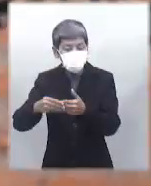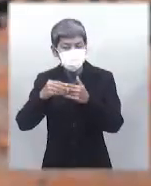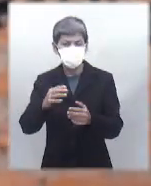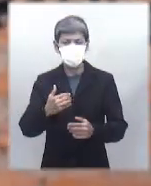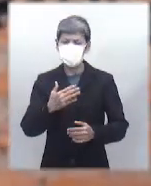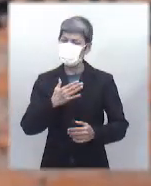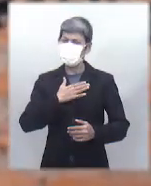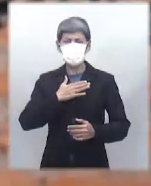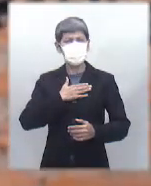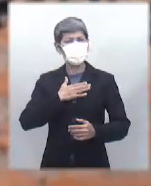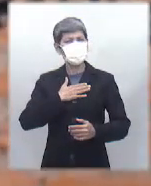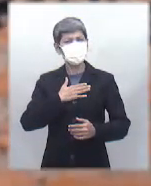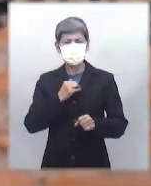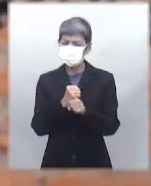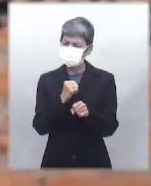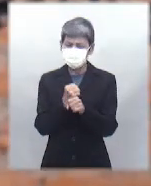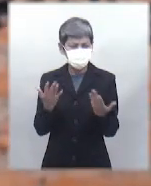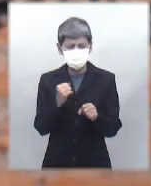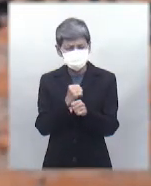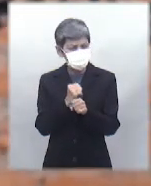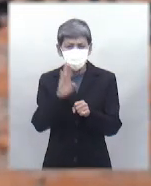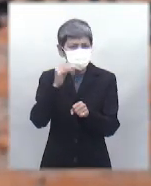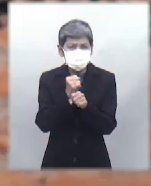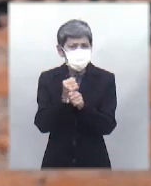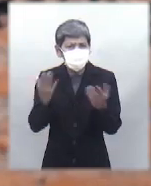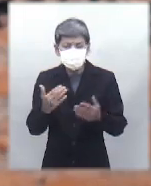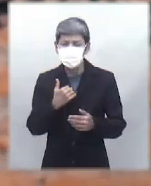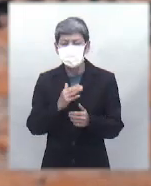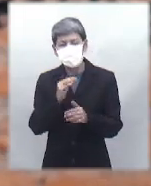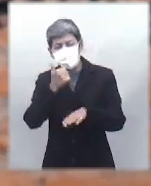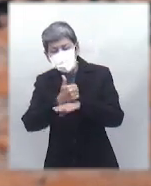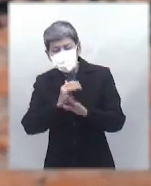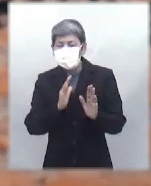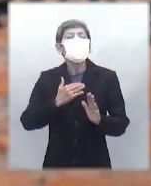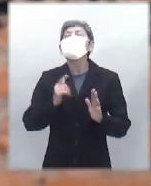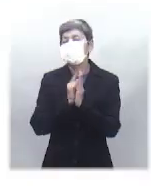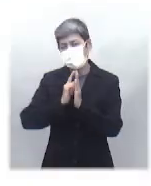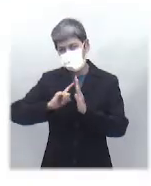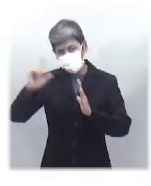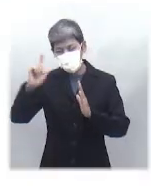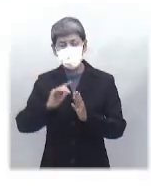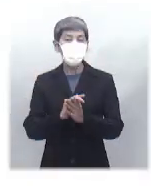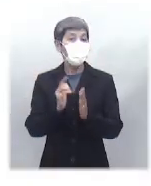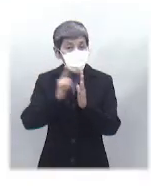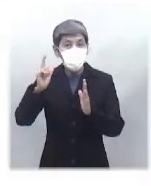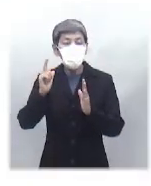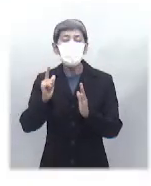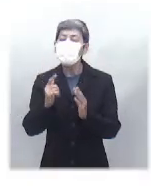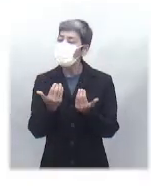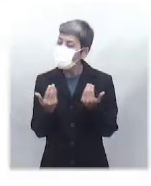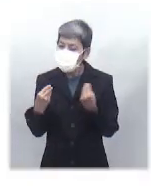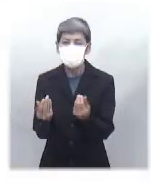เราจะไปทำงานได้ไงเราจะไปทำงานให้เขาได้ยังไงเรารู้สึกเกรงใจเราก็บอกงั้นเราลาออกดีกว่าโอ้เลือกลูก